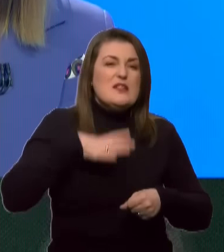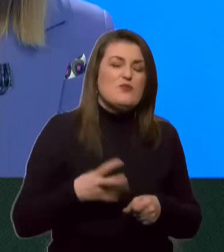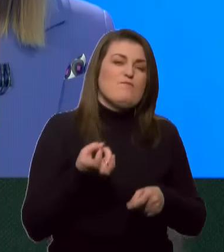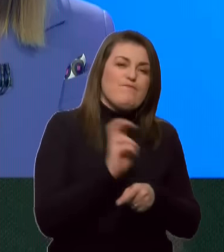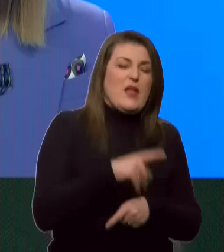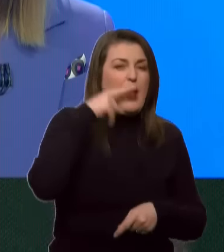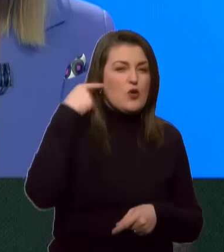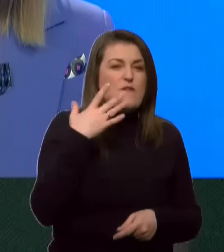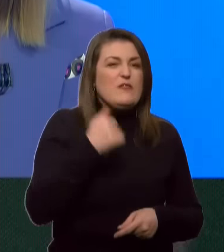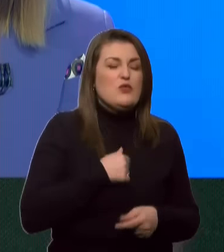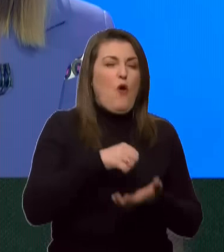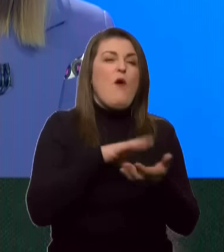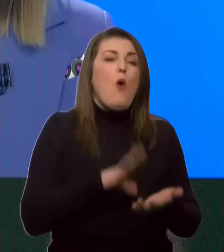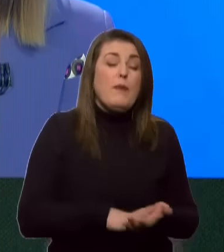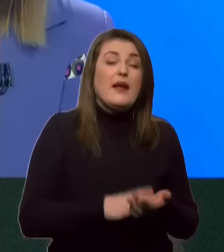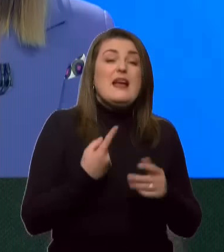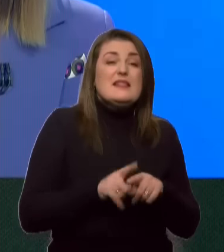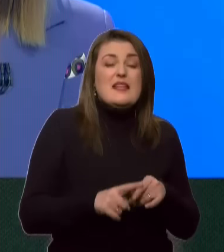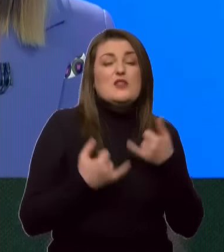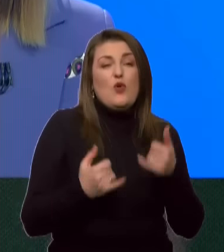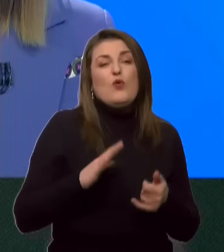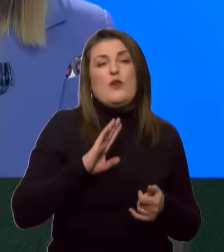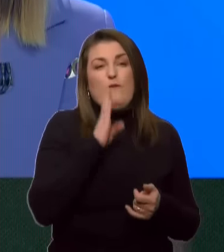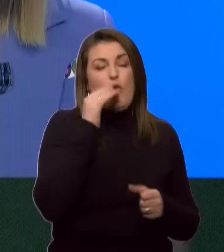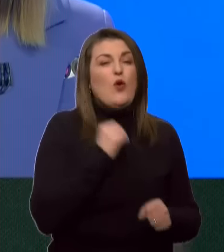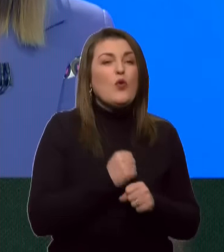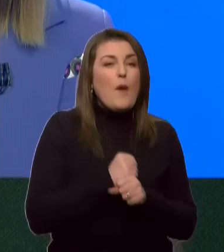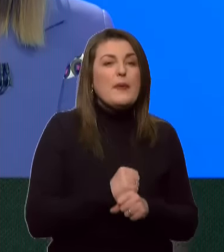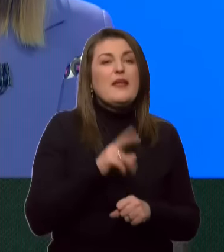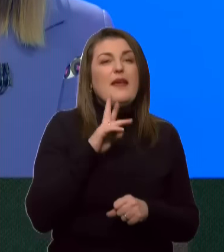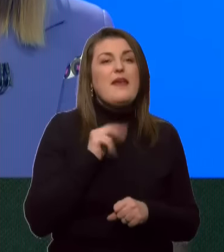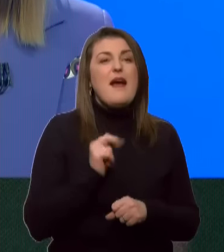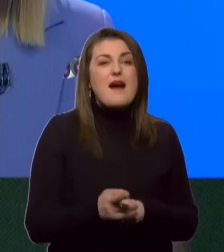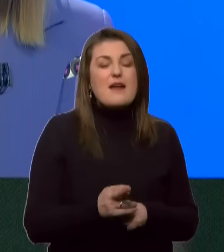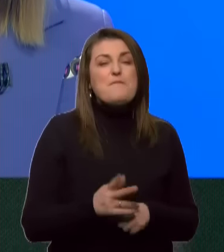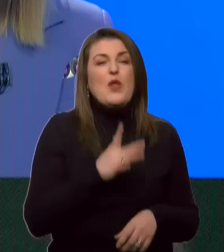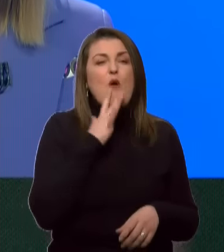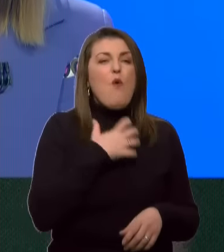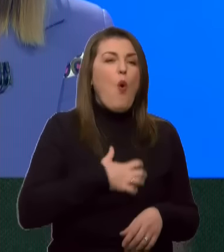російський військовий облік. Саме це сьогодні ворог робить як